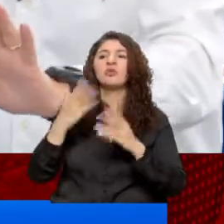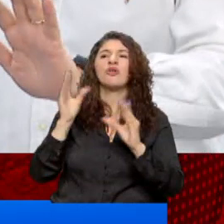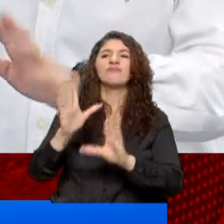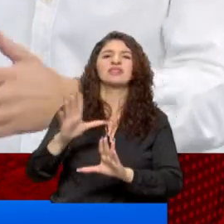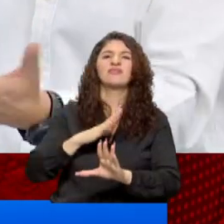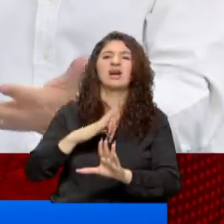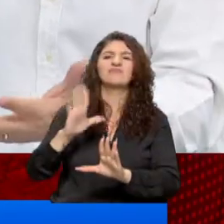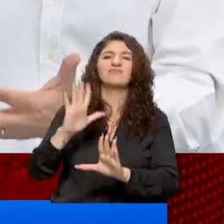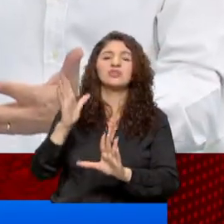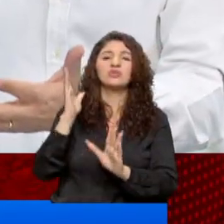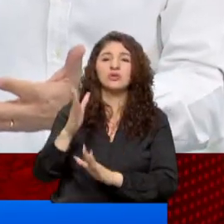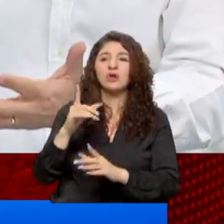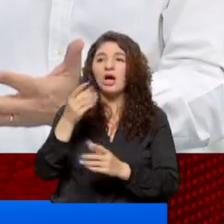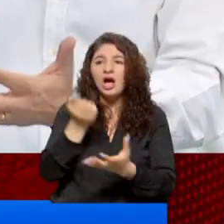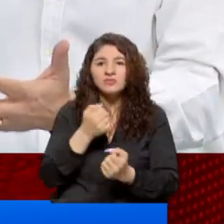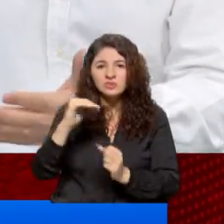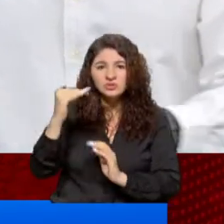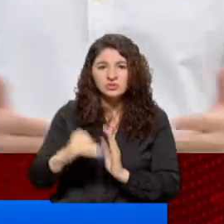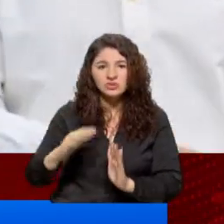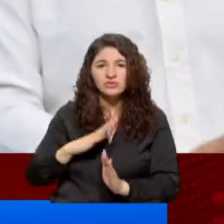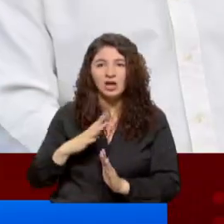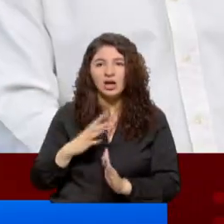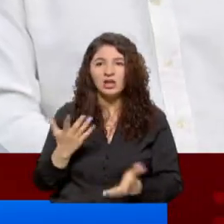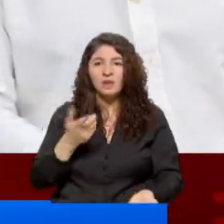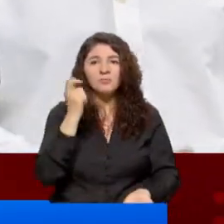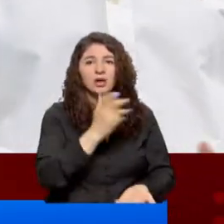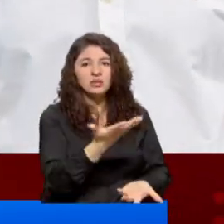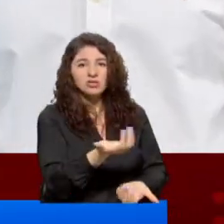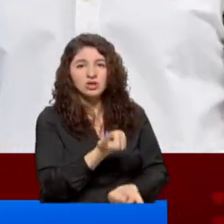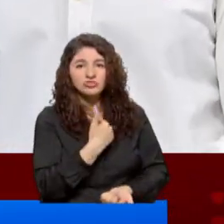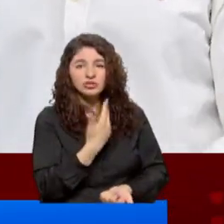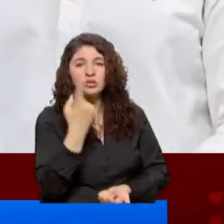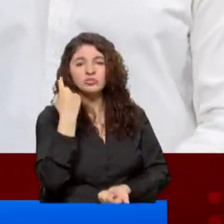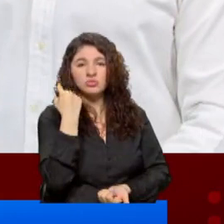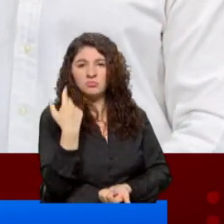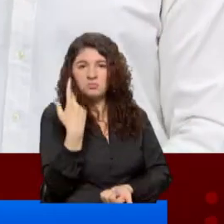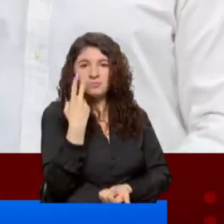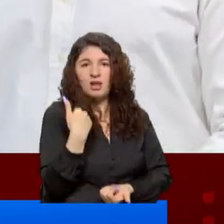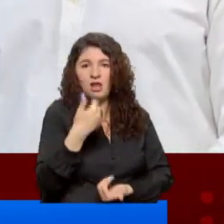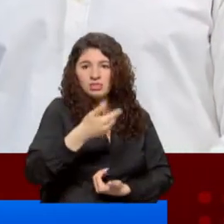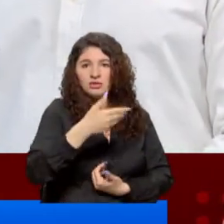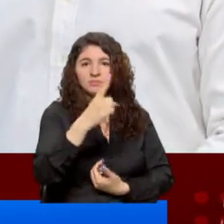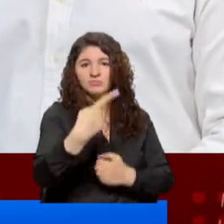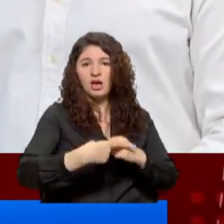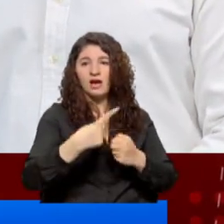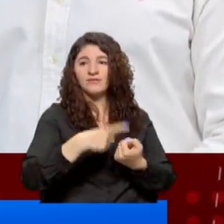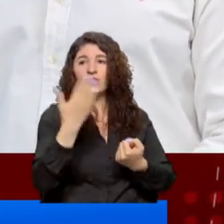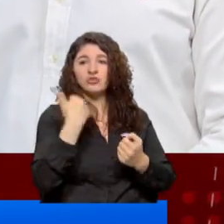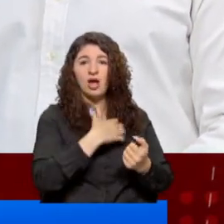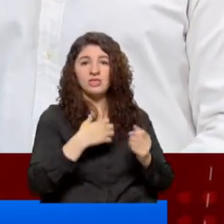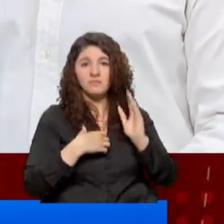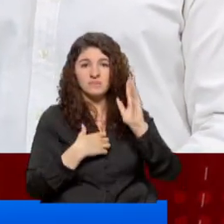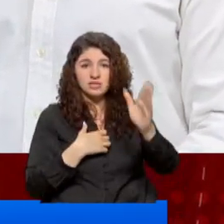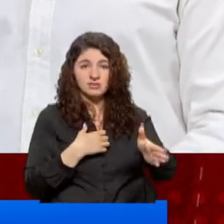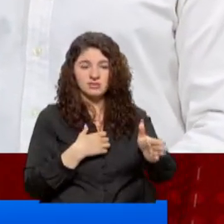çok var çünkü tüketimde çok güçlü İsmail abi yani ben pahalı nasıl olacağız bak dün anlattım Bir hafta önce